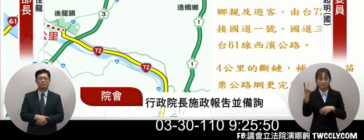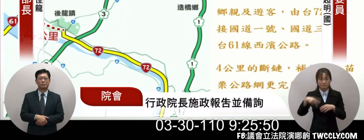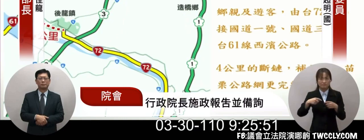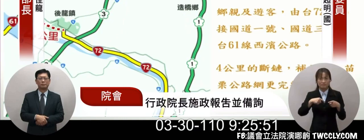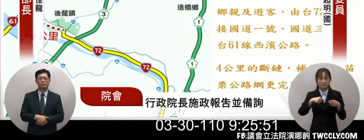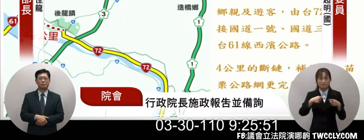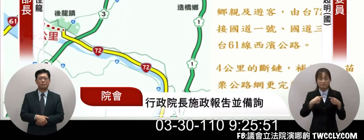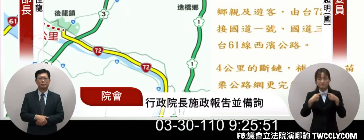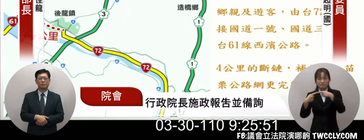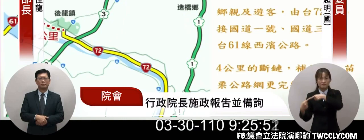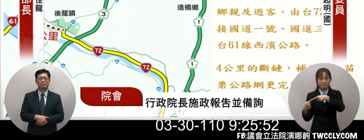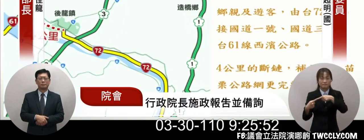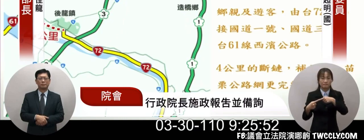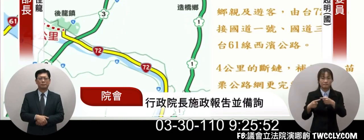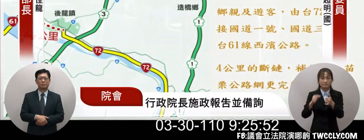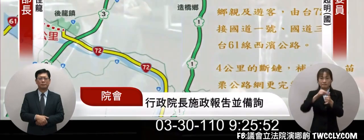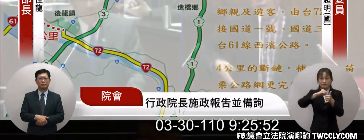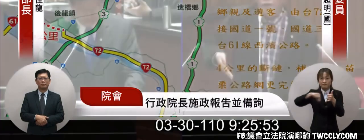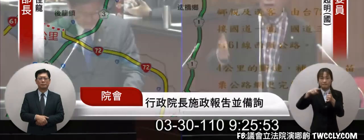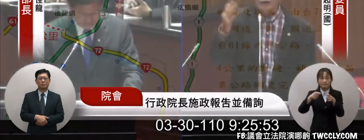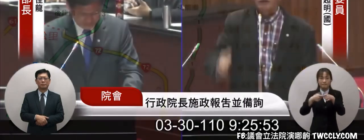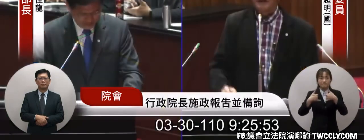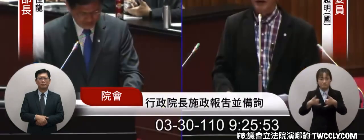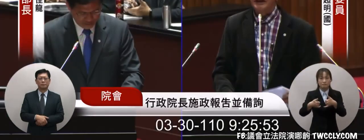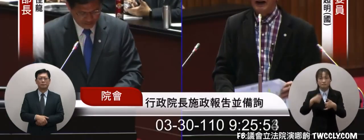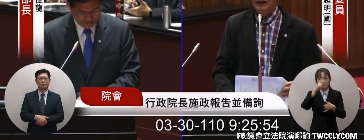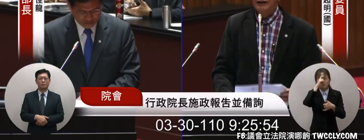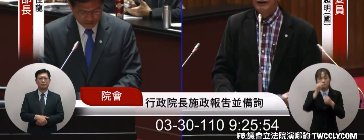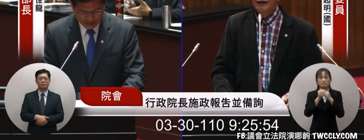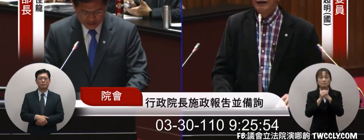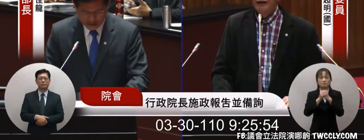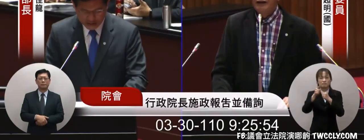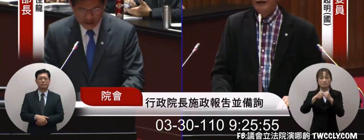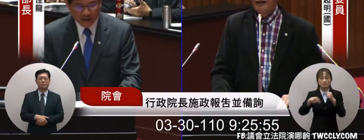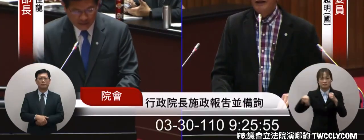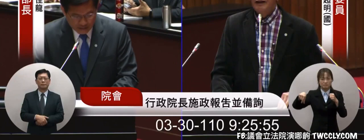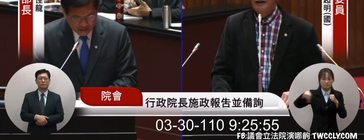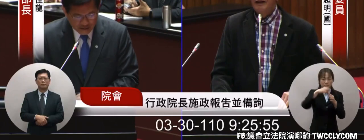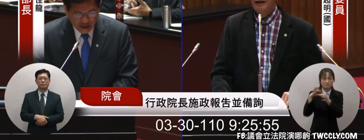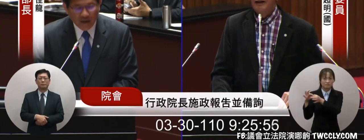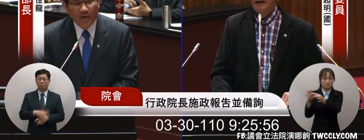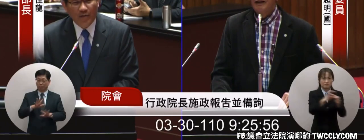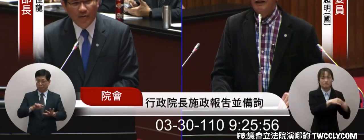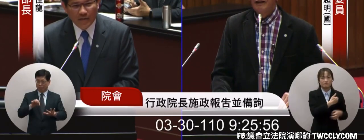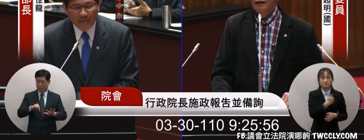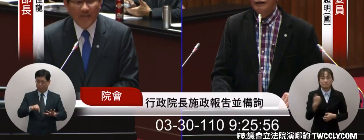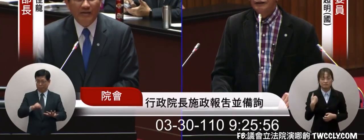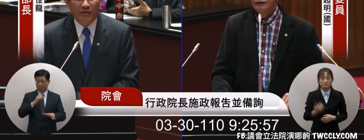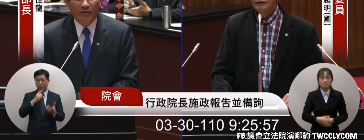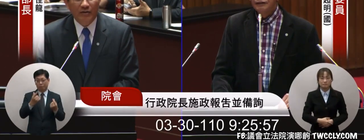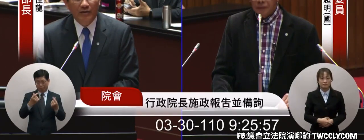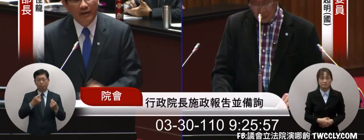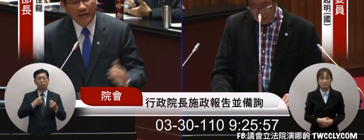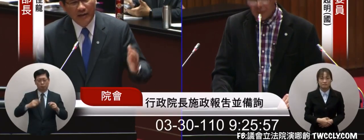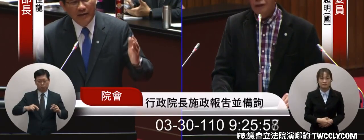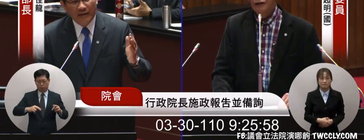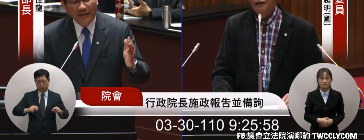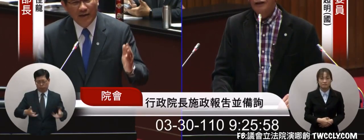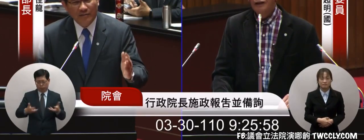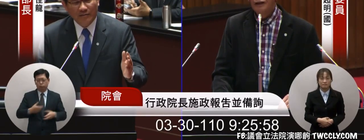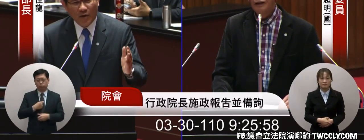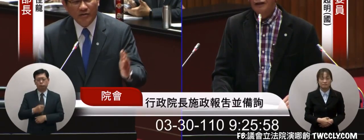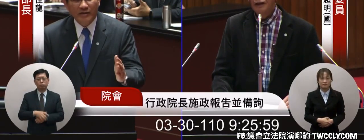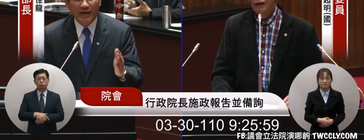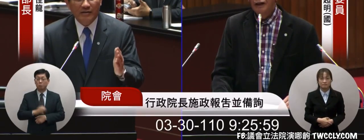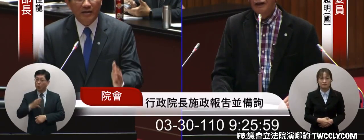是這點好啊拜託的這樣整個把它貫穿起來是這條喔我們也要做因為我們